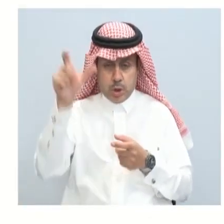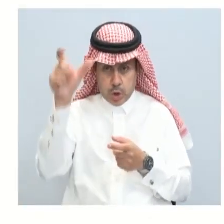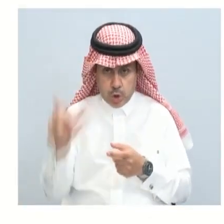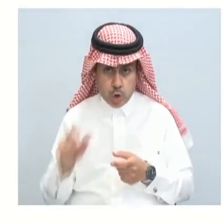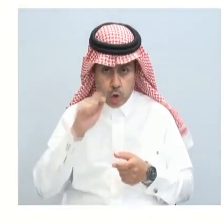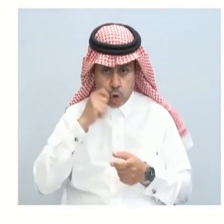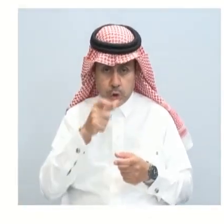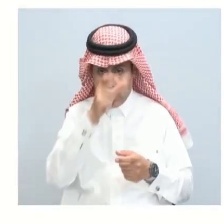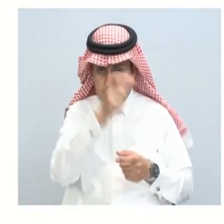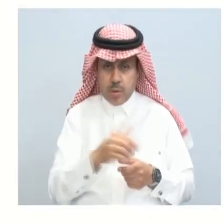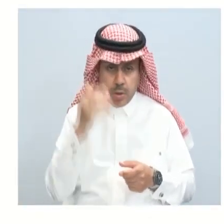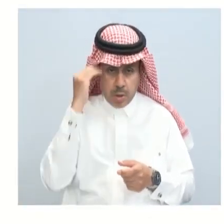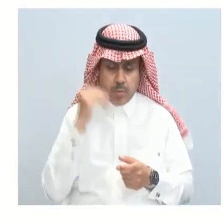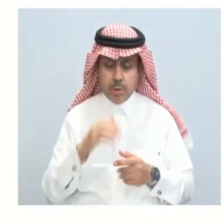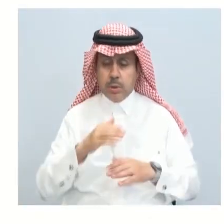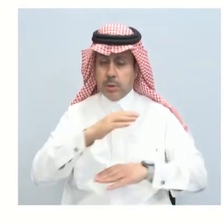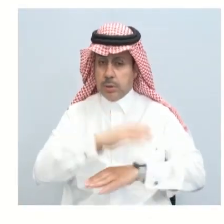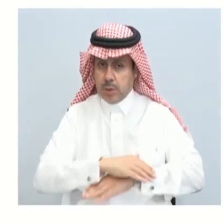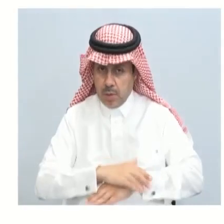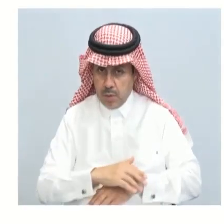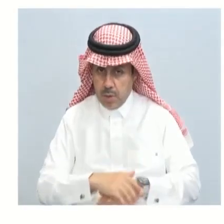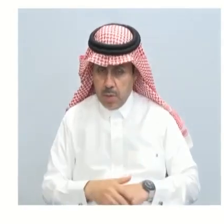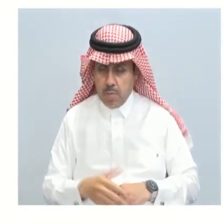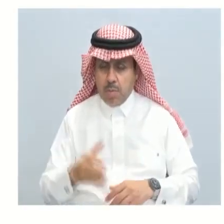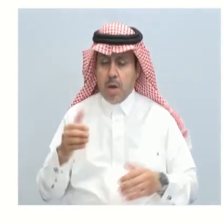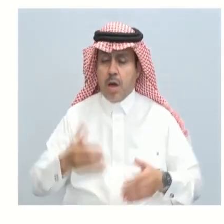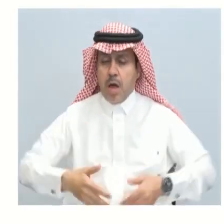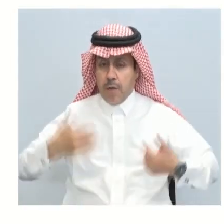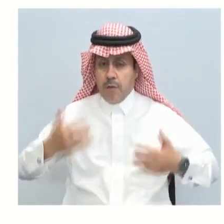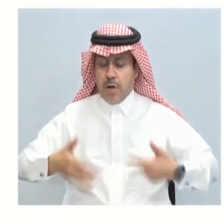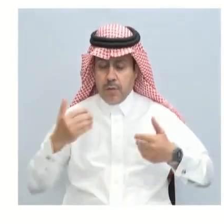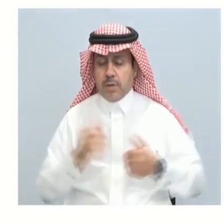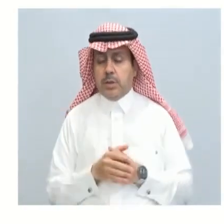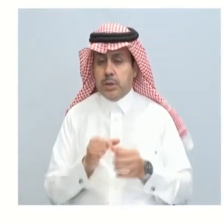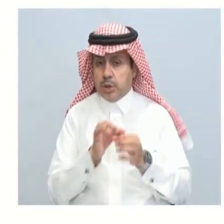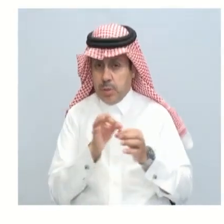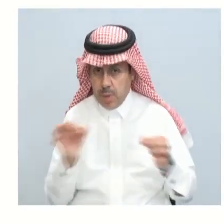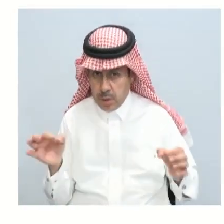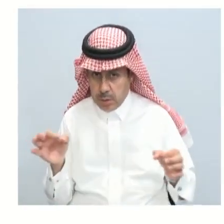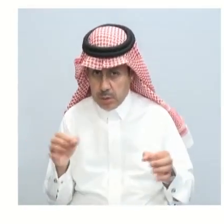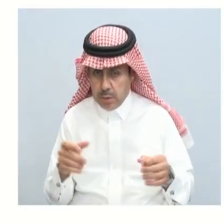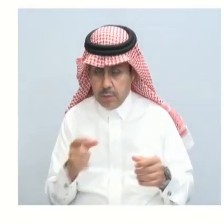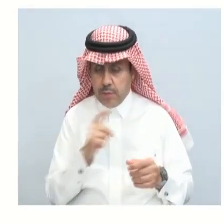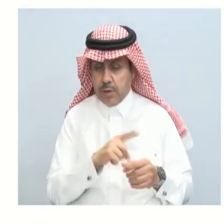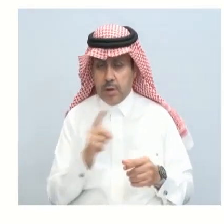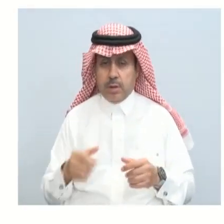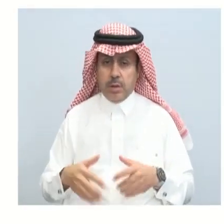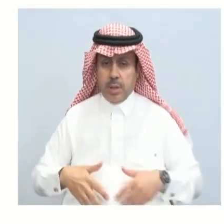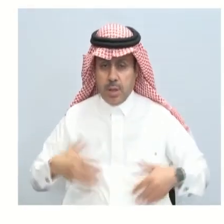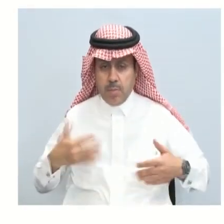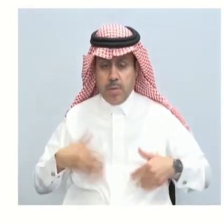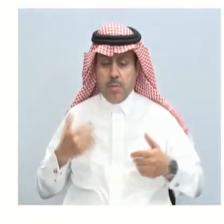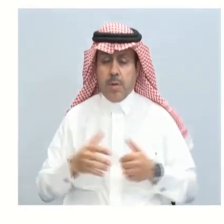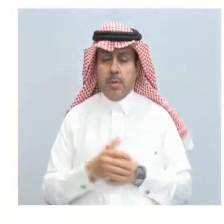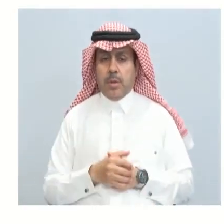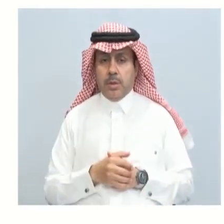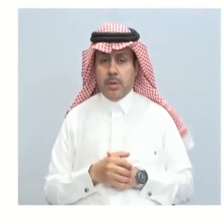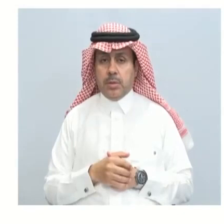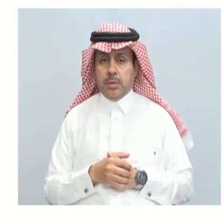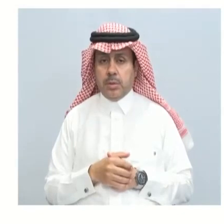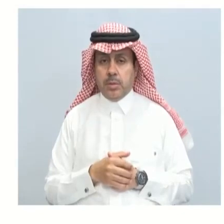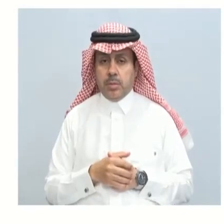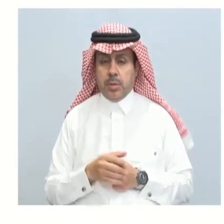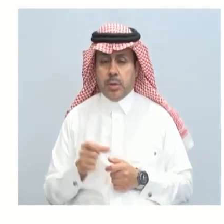الحمل وذلك عن طريق التباعد بين فترتي الحمل لماذا لحاجه يراها